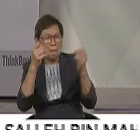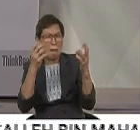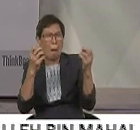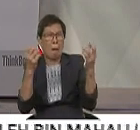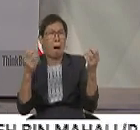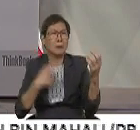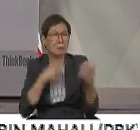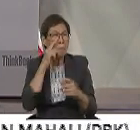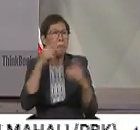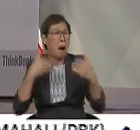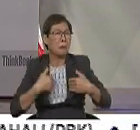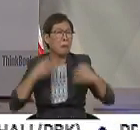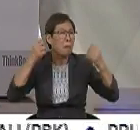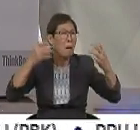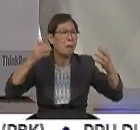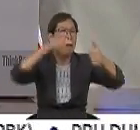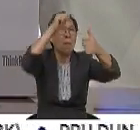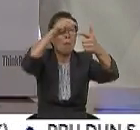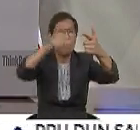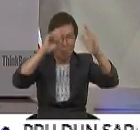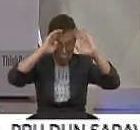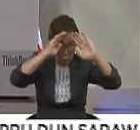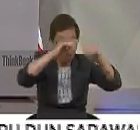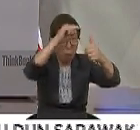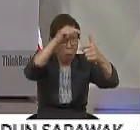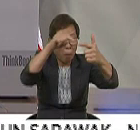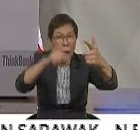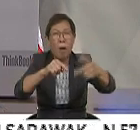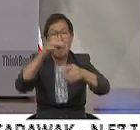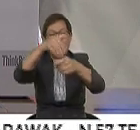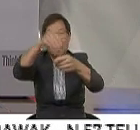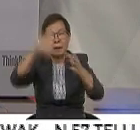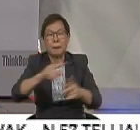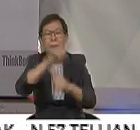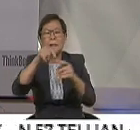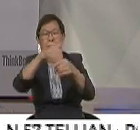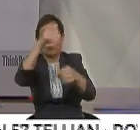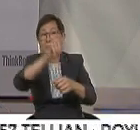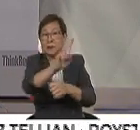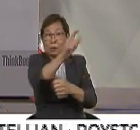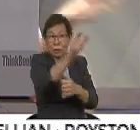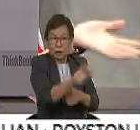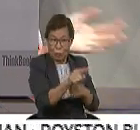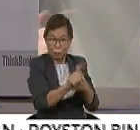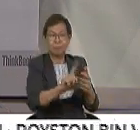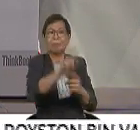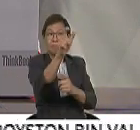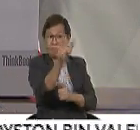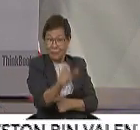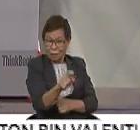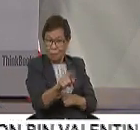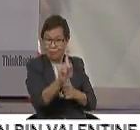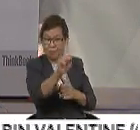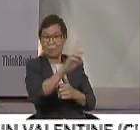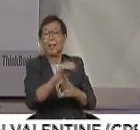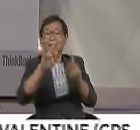sebenarnya perkara yang menjadi penelitian khususnya pengundi apabila mereka mengundi. Satu adalah calon itu sendiri yang kita bicarakan sebentar tadi